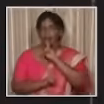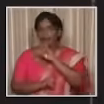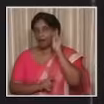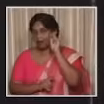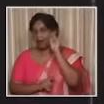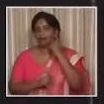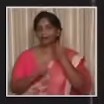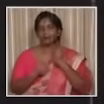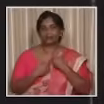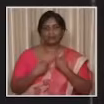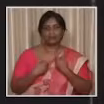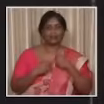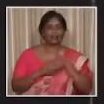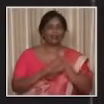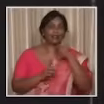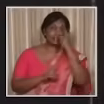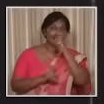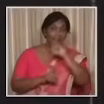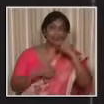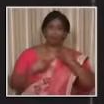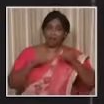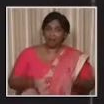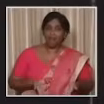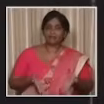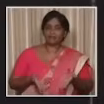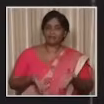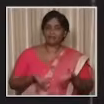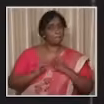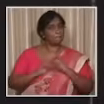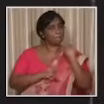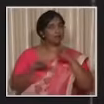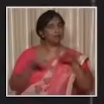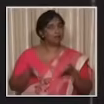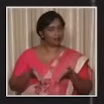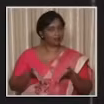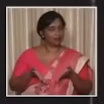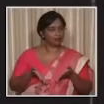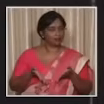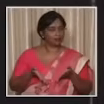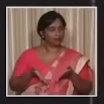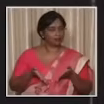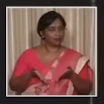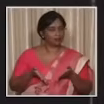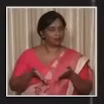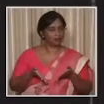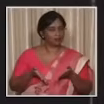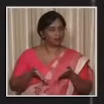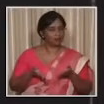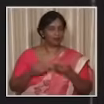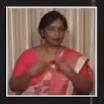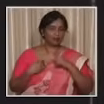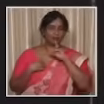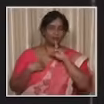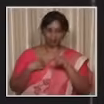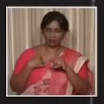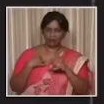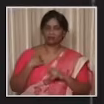දෙ. දැන් මං ඉන්නවනේ 2010 ඉඳලා මේ පාර්ලිමේන්තුවේ. ඉතින් මම ඉල්ලනවා